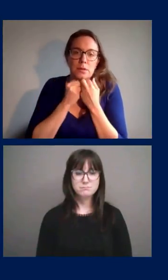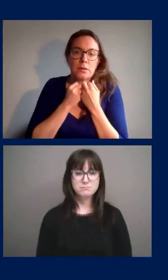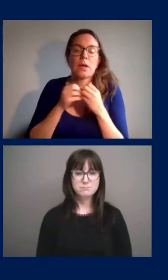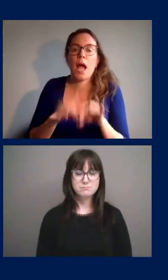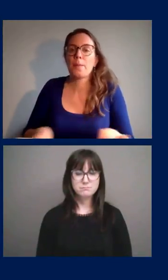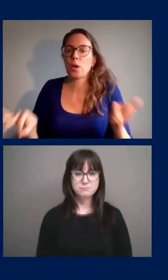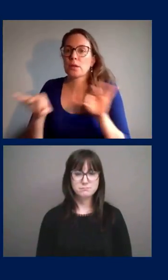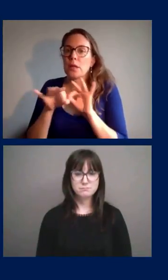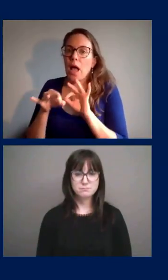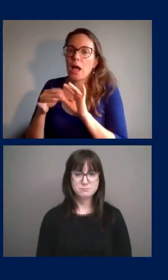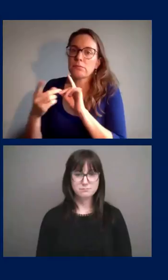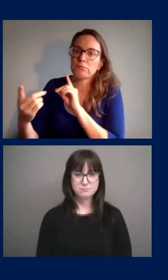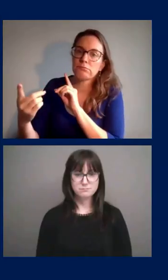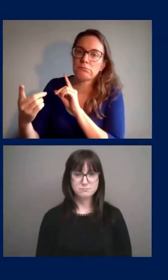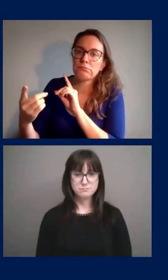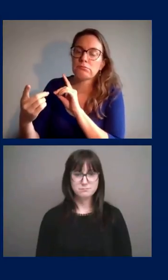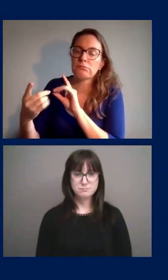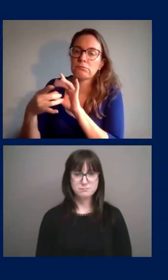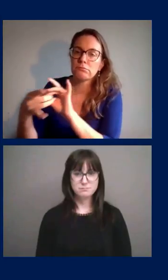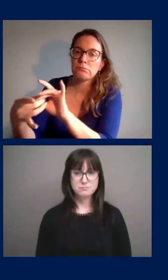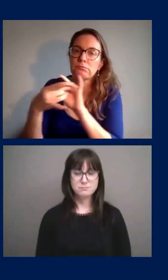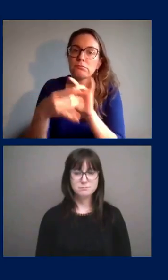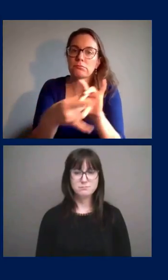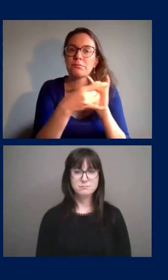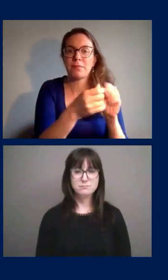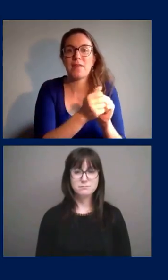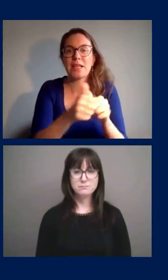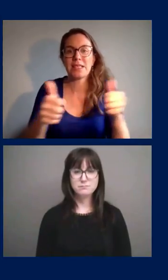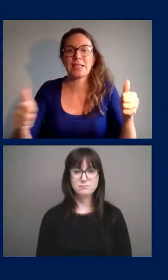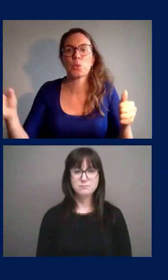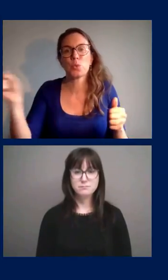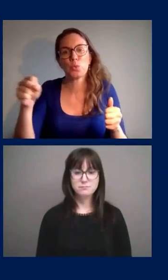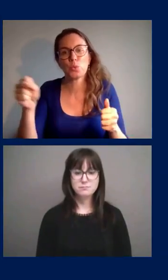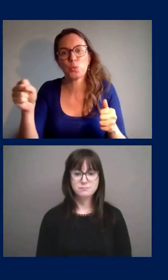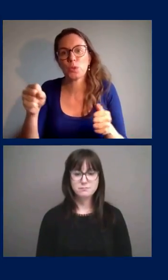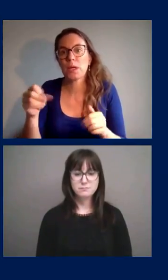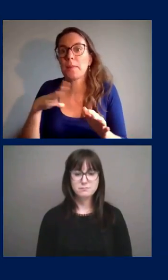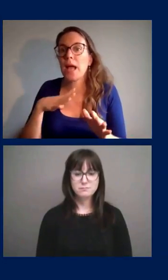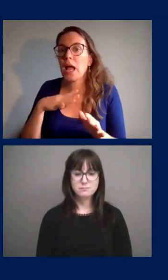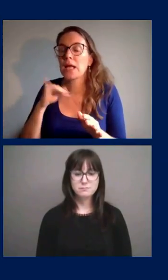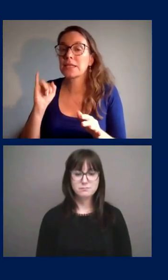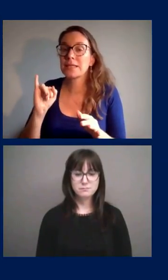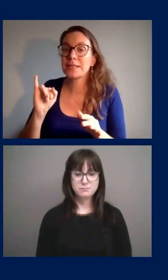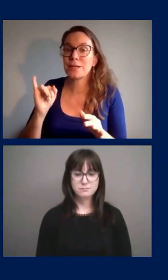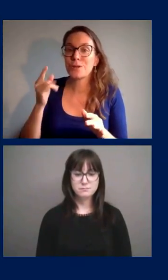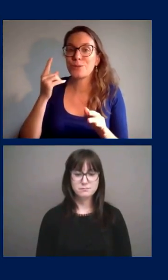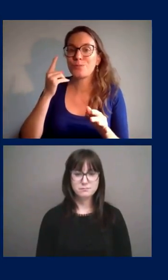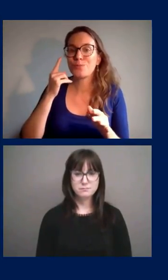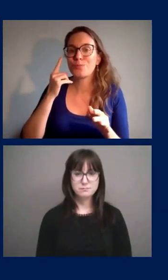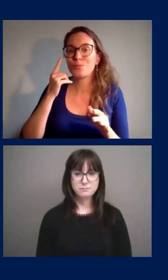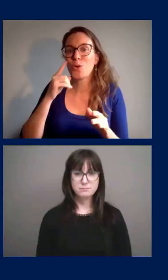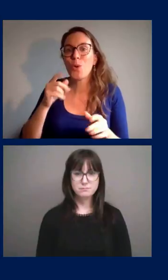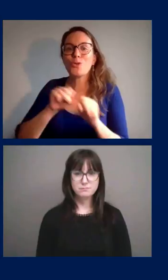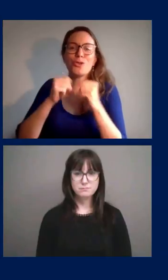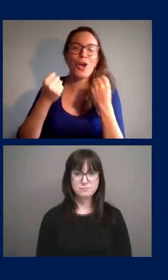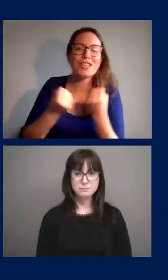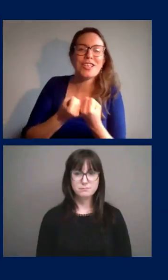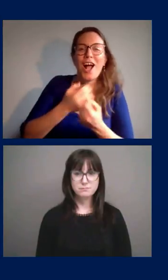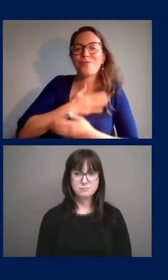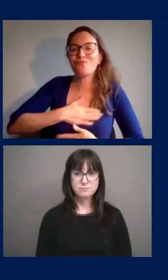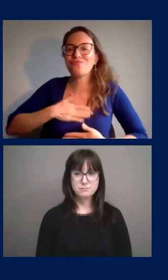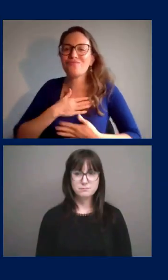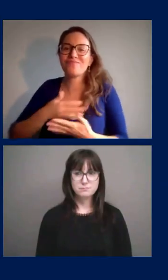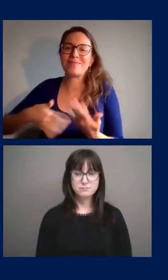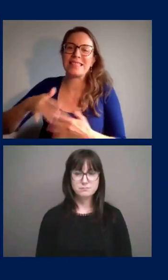avec les autres mais euh si c'est une question de de relations sociales euh j